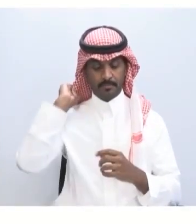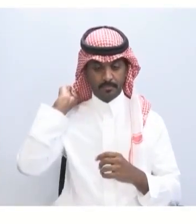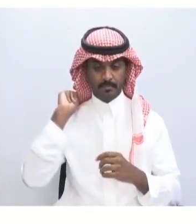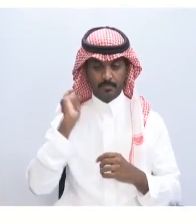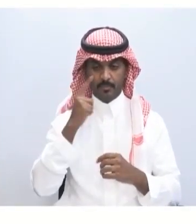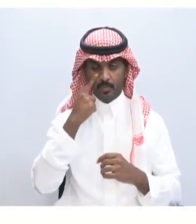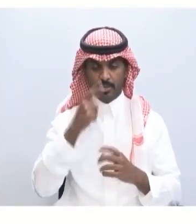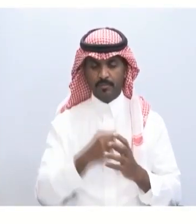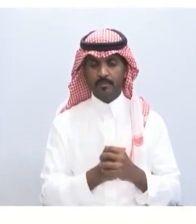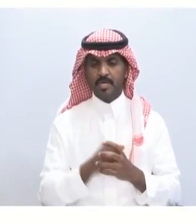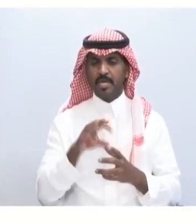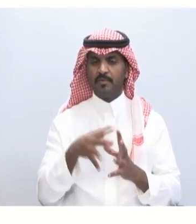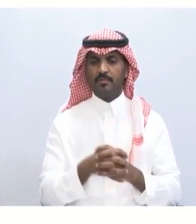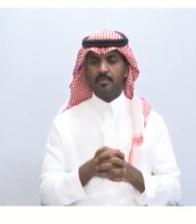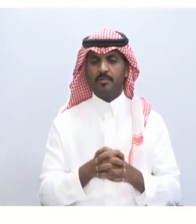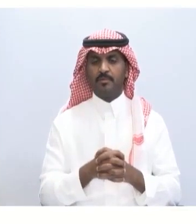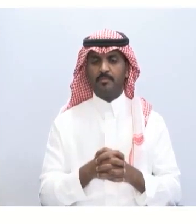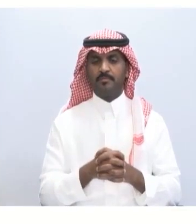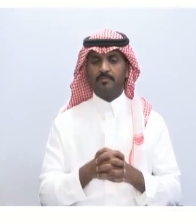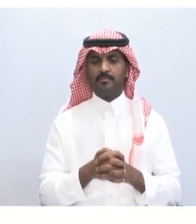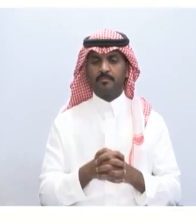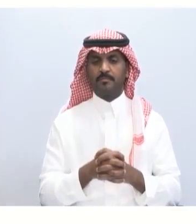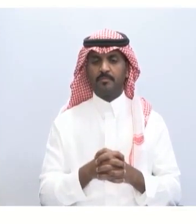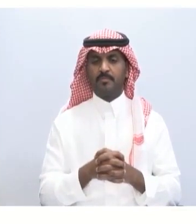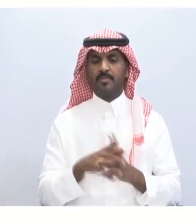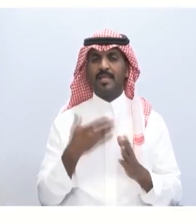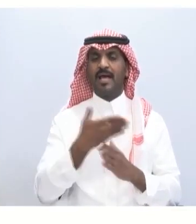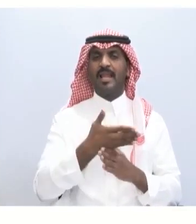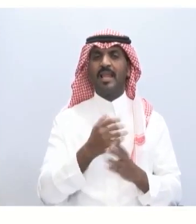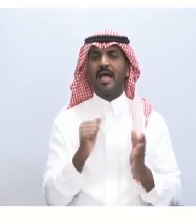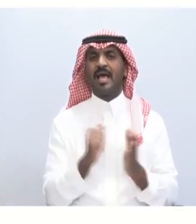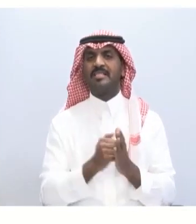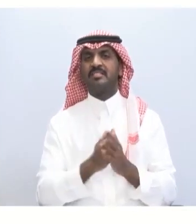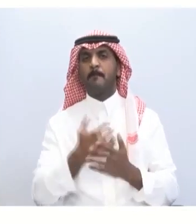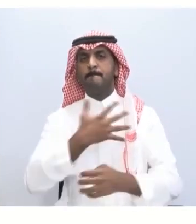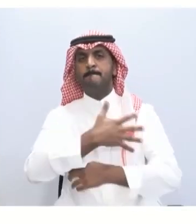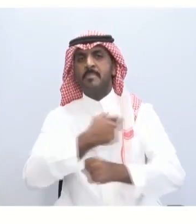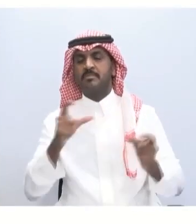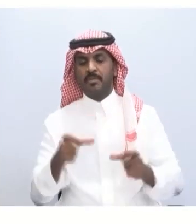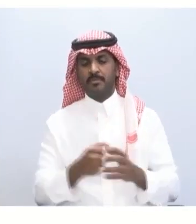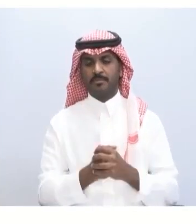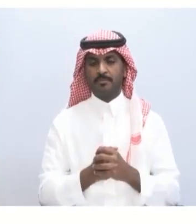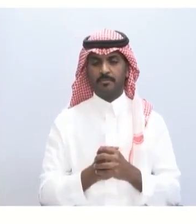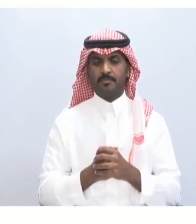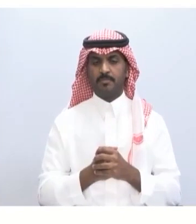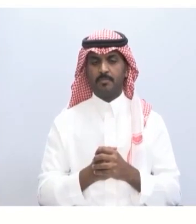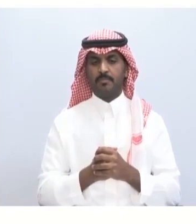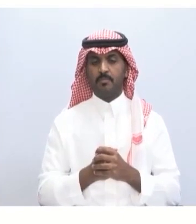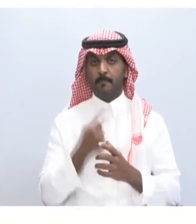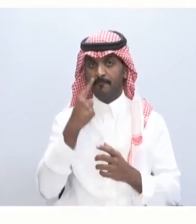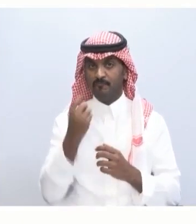نلاحظ ابنائي كيف دخل الملك عبد العزيز قصر المصمك عندما احسنتم